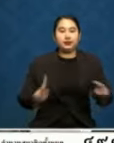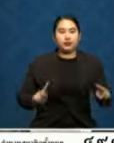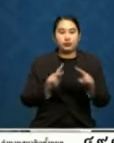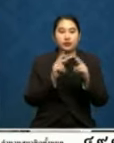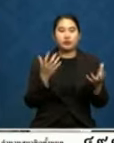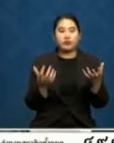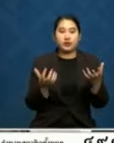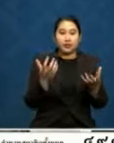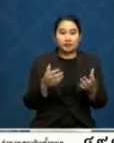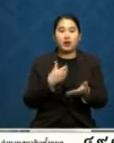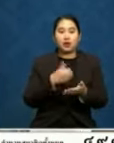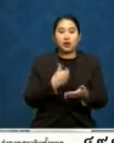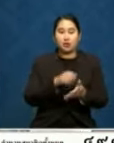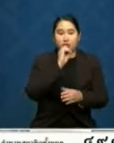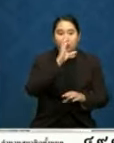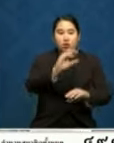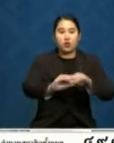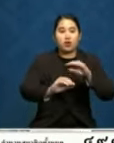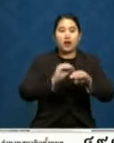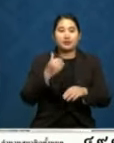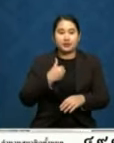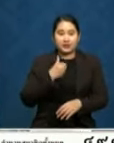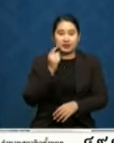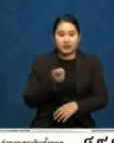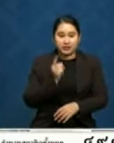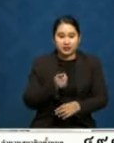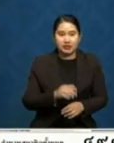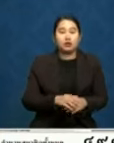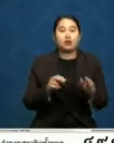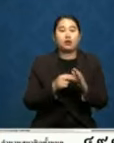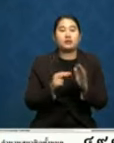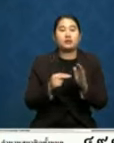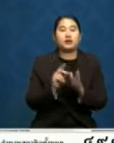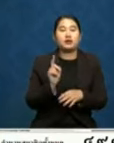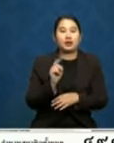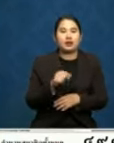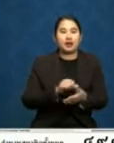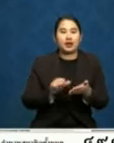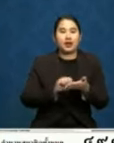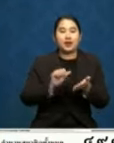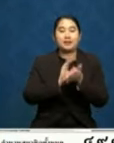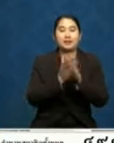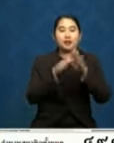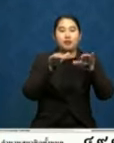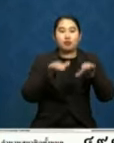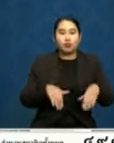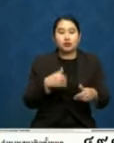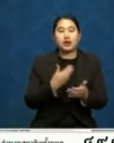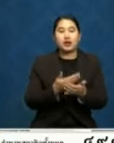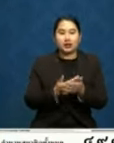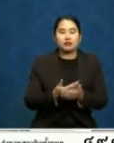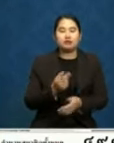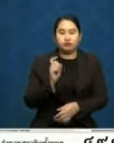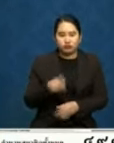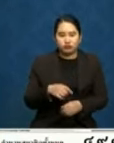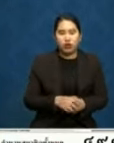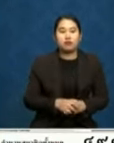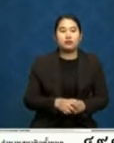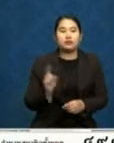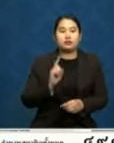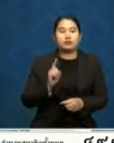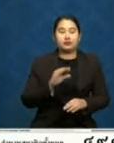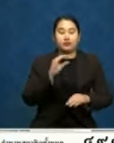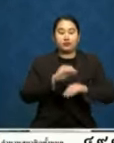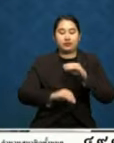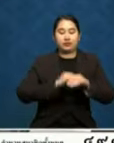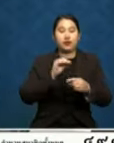ติธรรมมันมีบางโครงการจริงๆครับท่านประธานที่ผมคิดว่าควรจะต้องปรับลดงบประมาณนะครับในบางหน่วยงานนะครับก็คือโคร